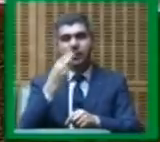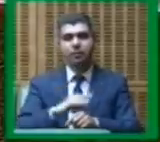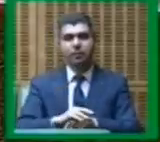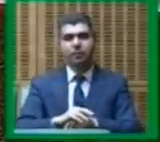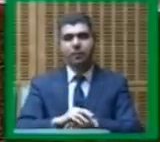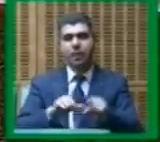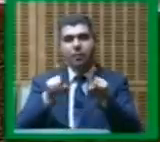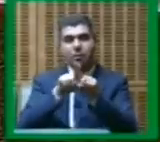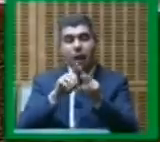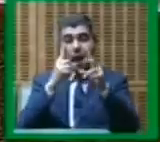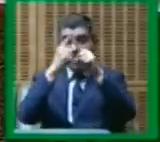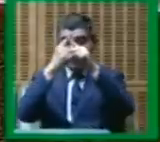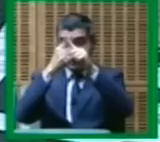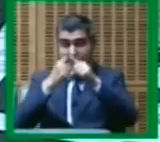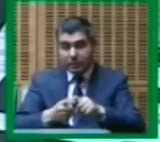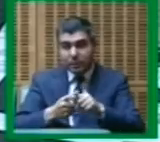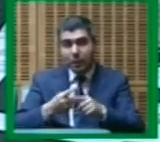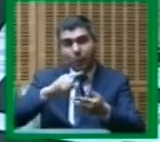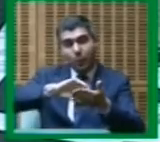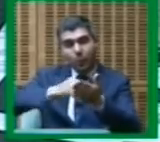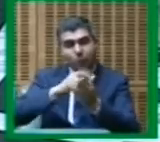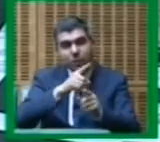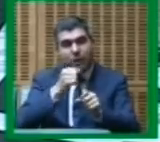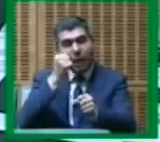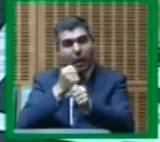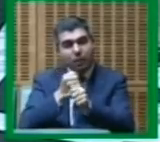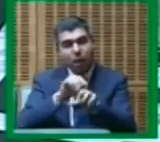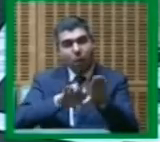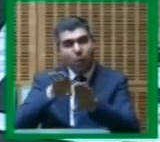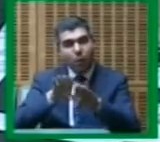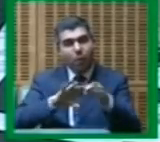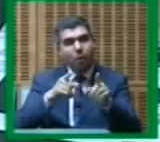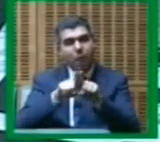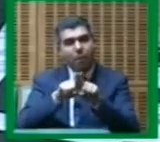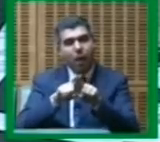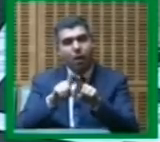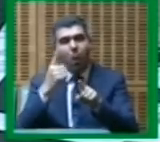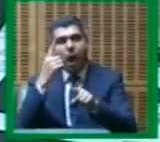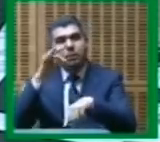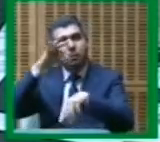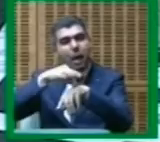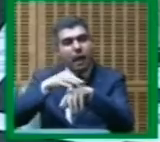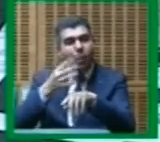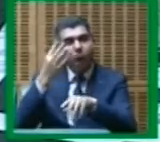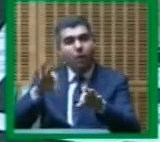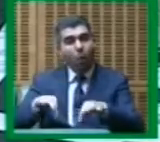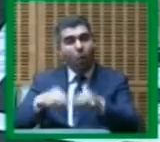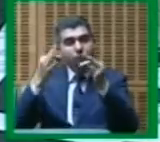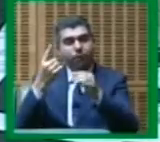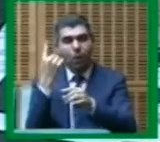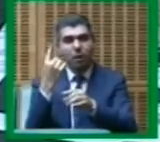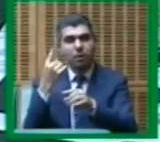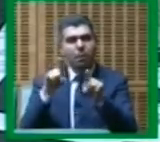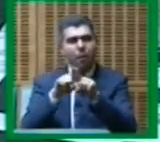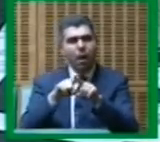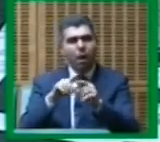يعني التقييم ديال الوضعية هي كترجع لكل حالة حالة معينة، وبالتالي فأي بلد له